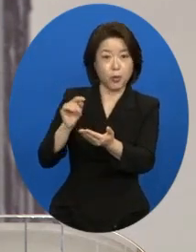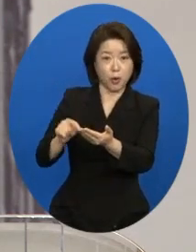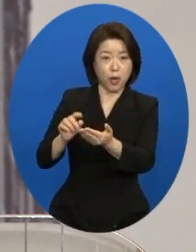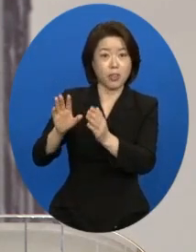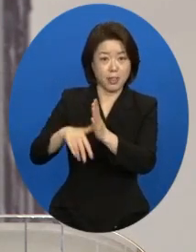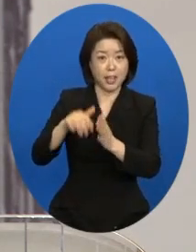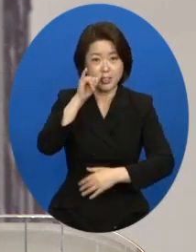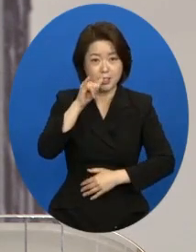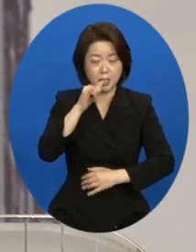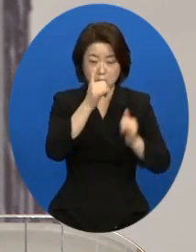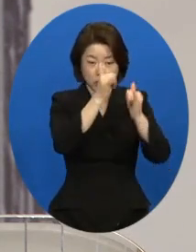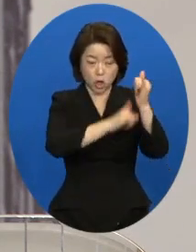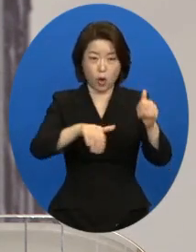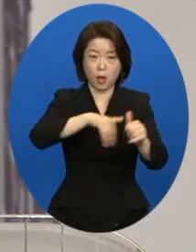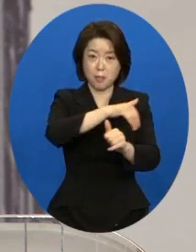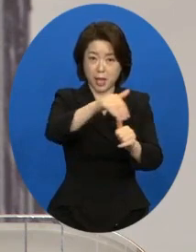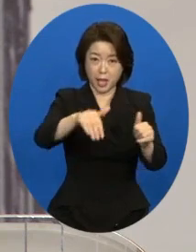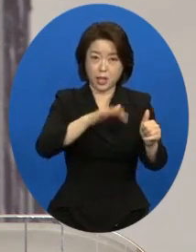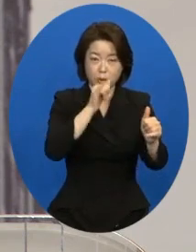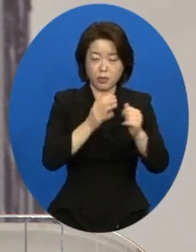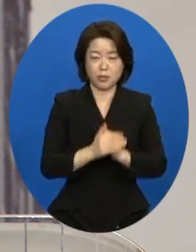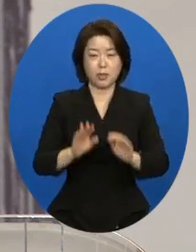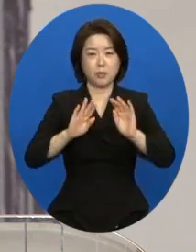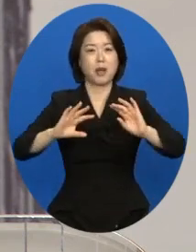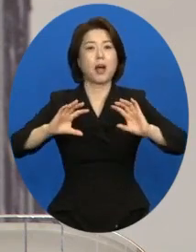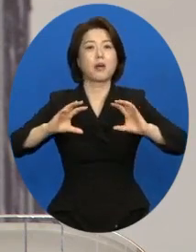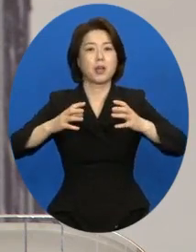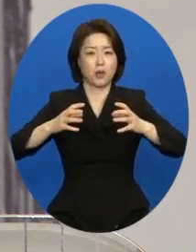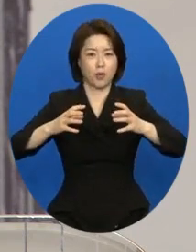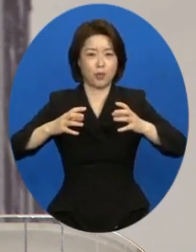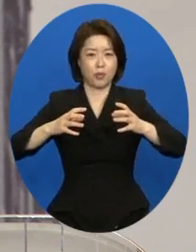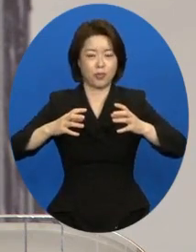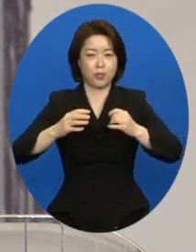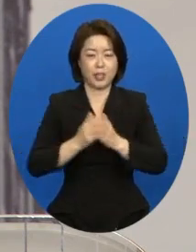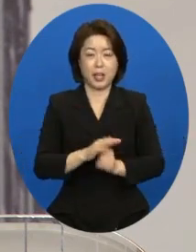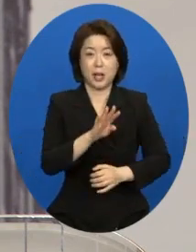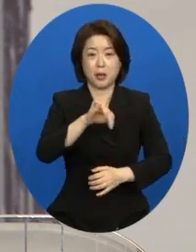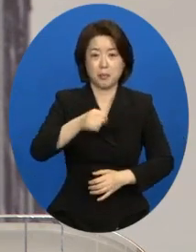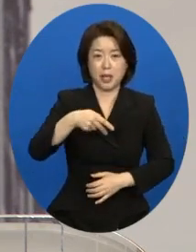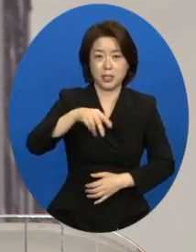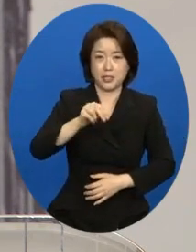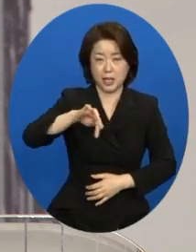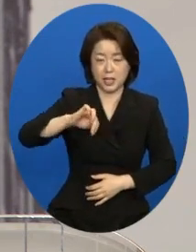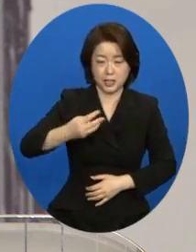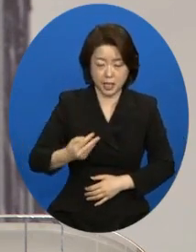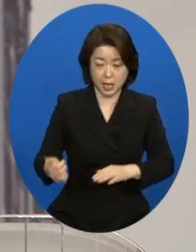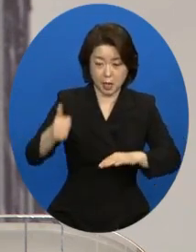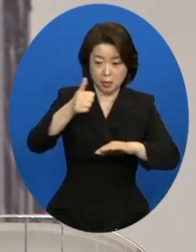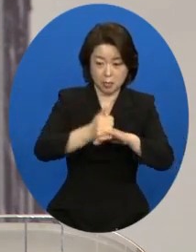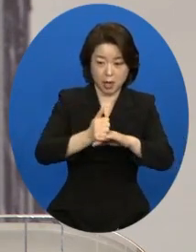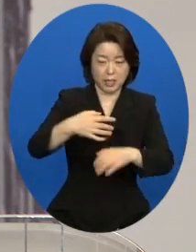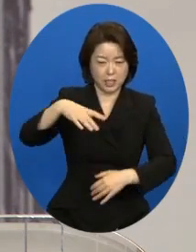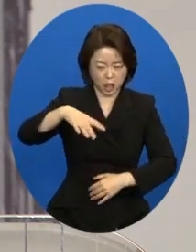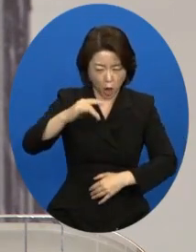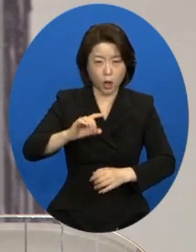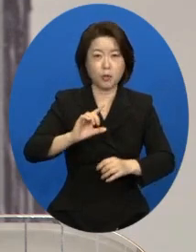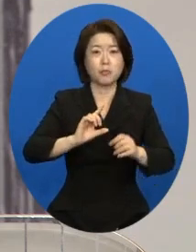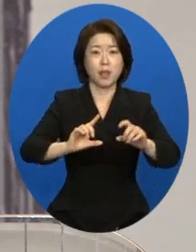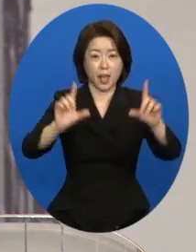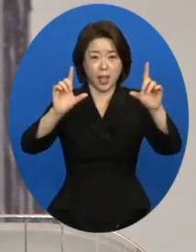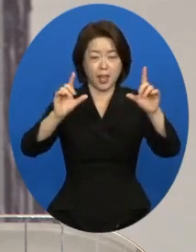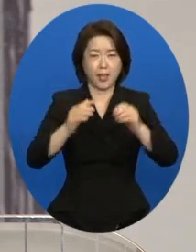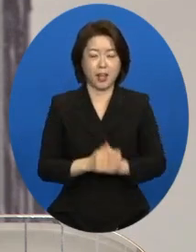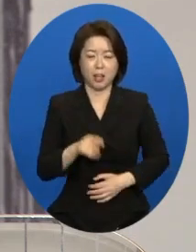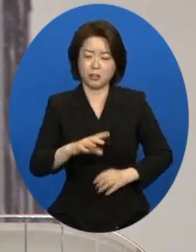그 역사적 배경이 보면 이 바벨론의 바로 이 벨사살 왕이 첫 해가 되었던 때는 굉장히 그